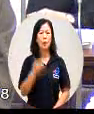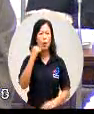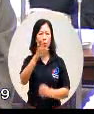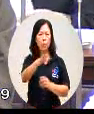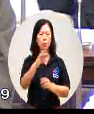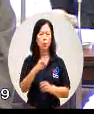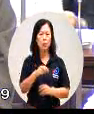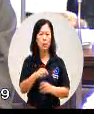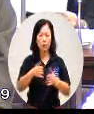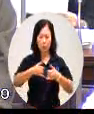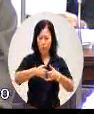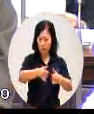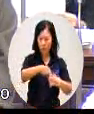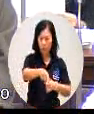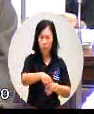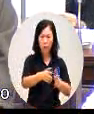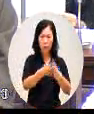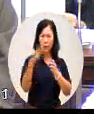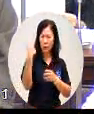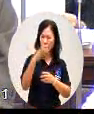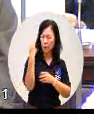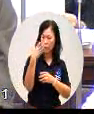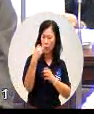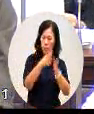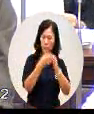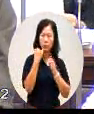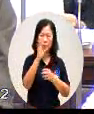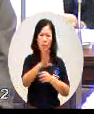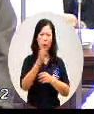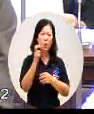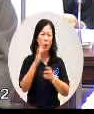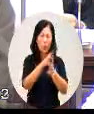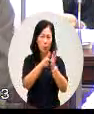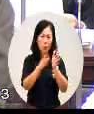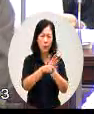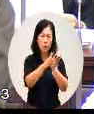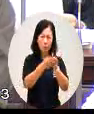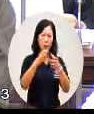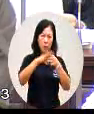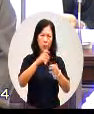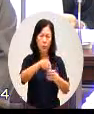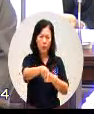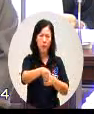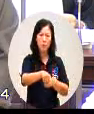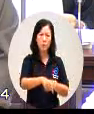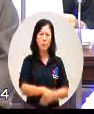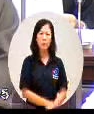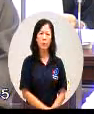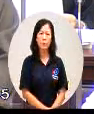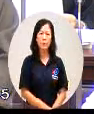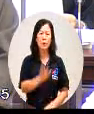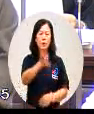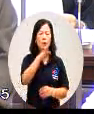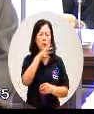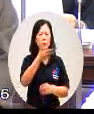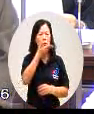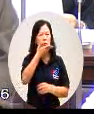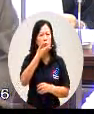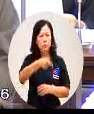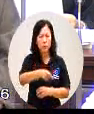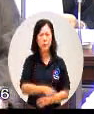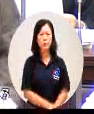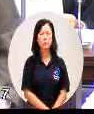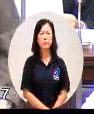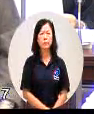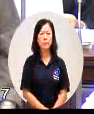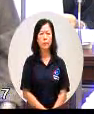AC 路面重新铺设，啊，当然因为它是属于私人。 啊！但是庙山